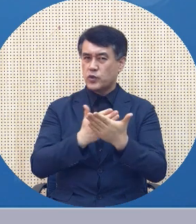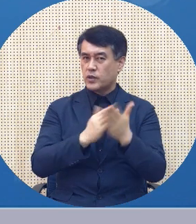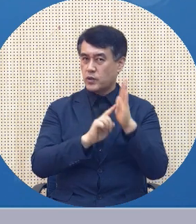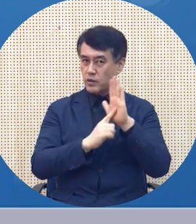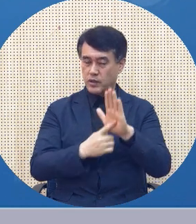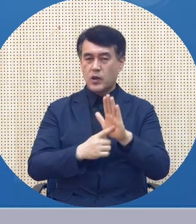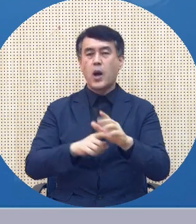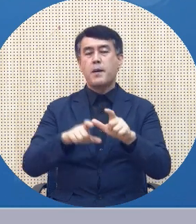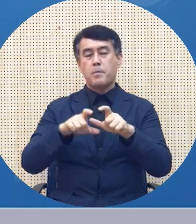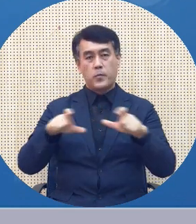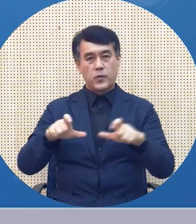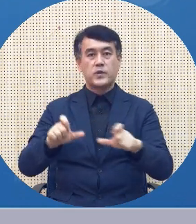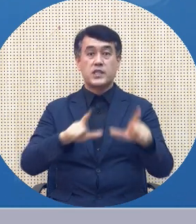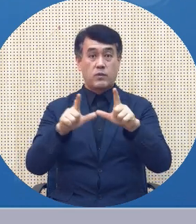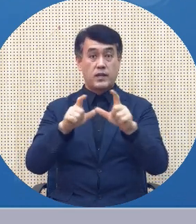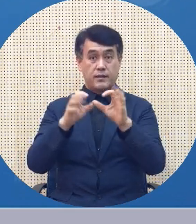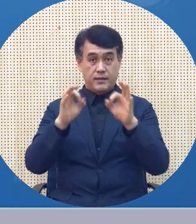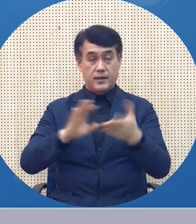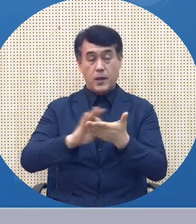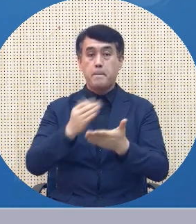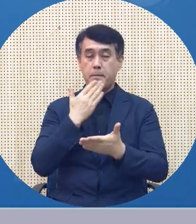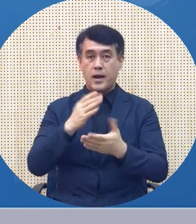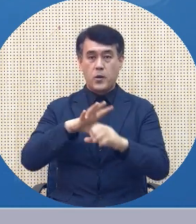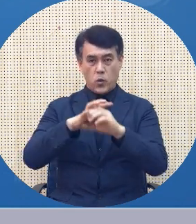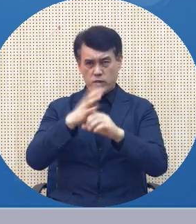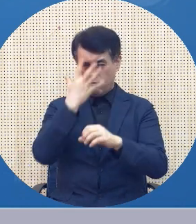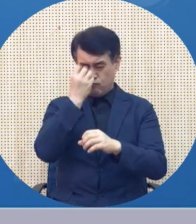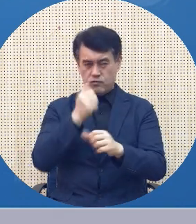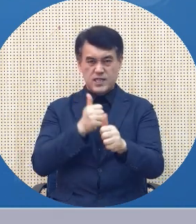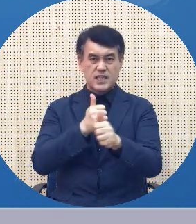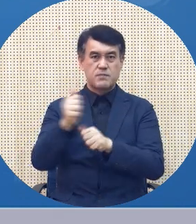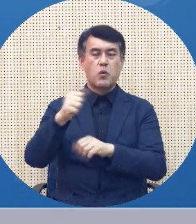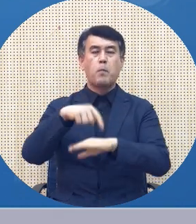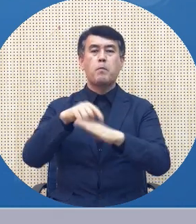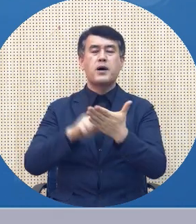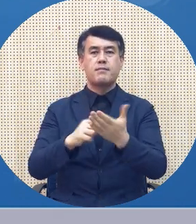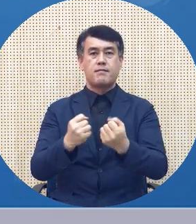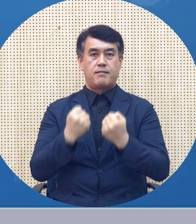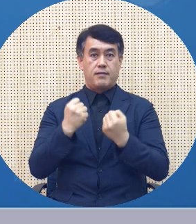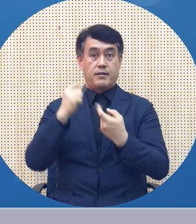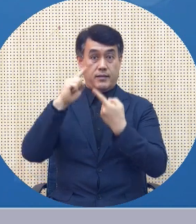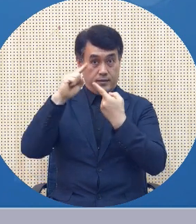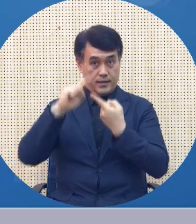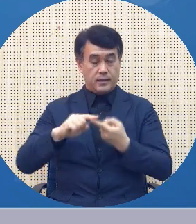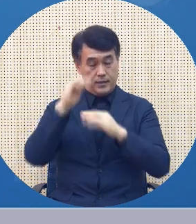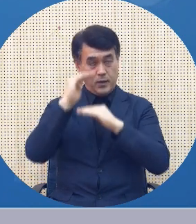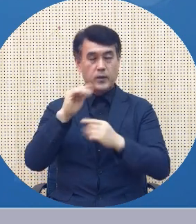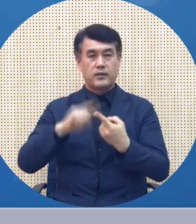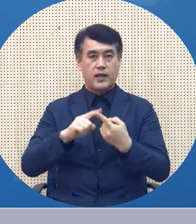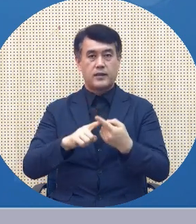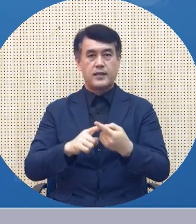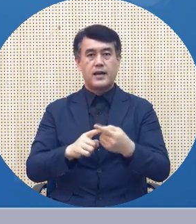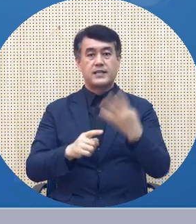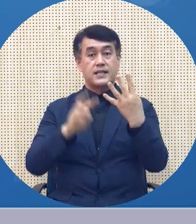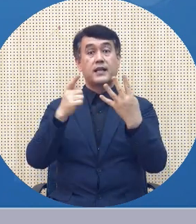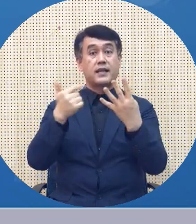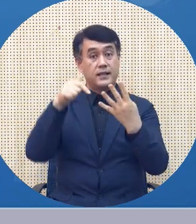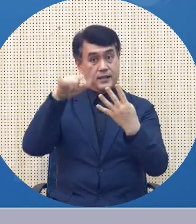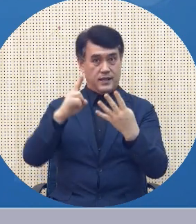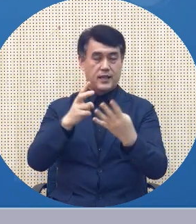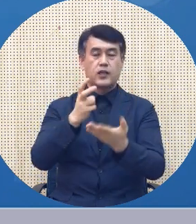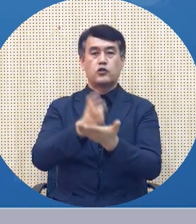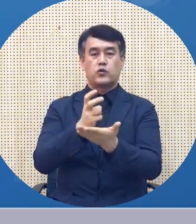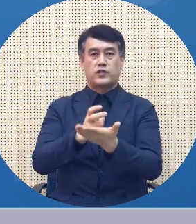적용 가능한 코로나 우울 극복, 마음 건강 증진을 위한 4단계 수칙이 구체화되어